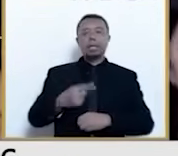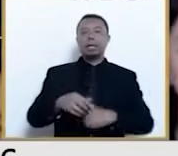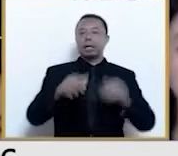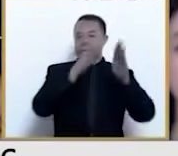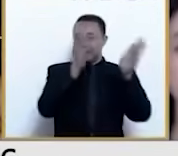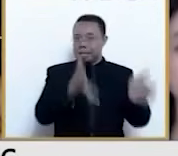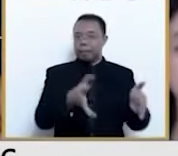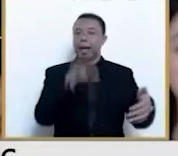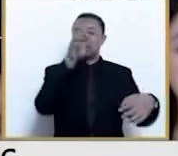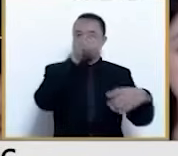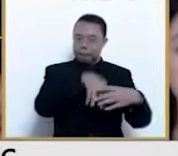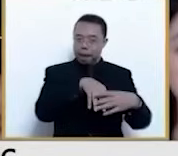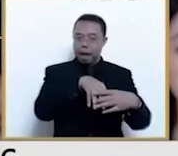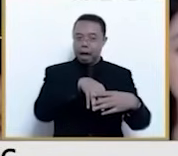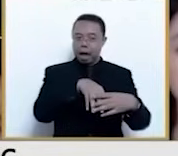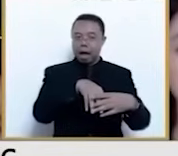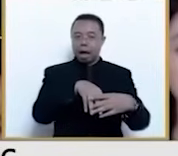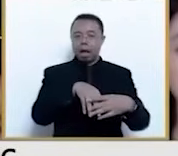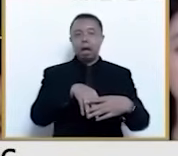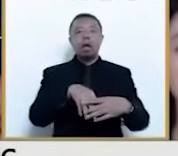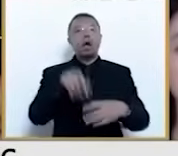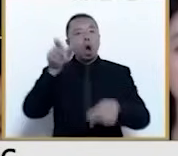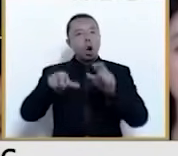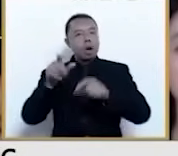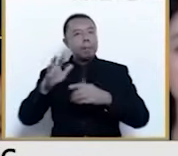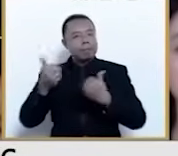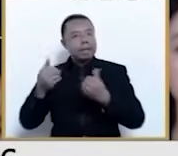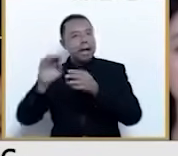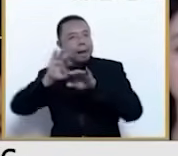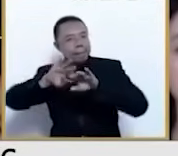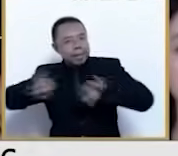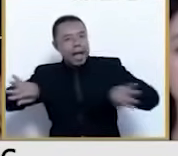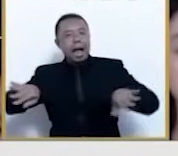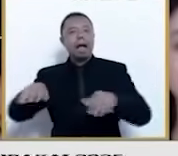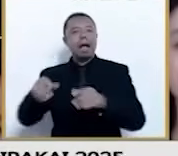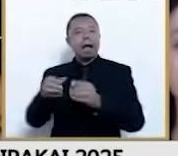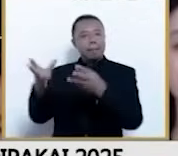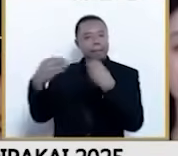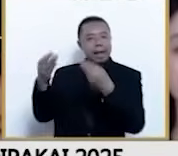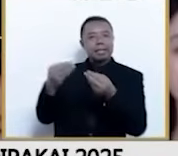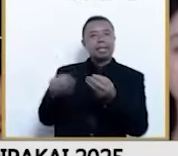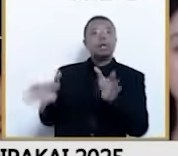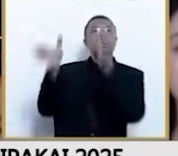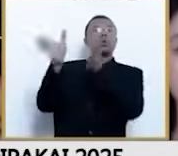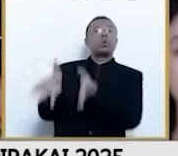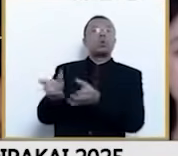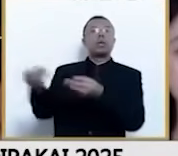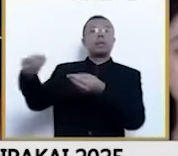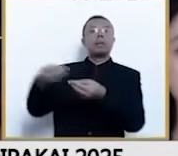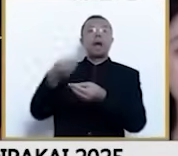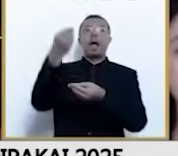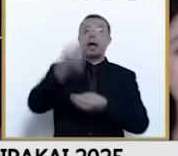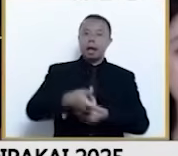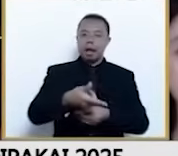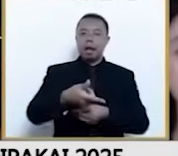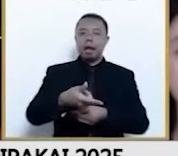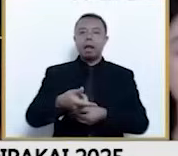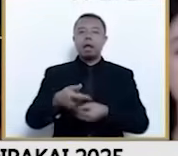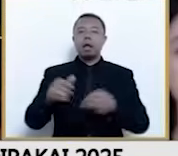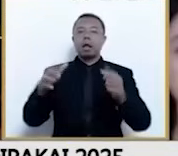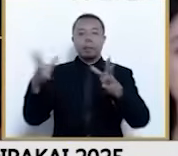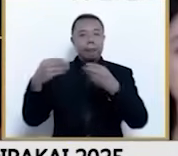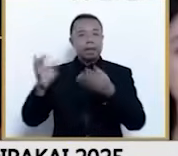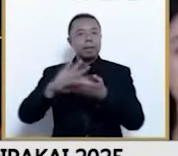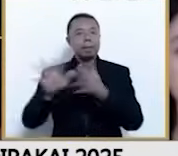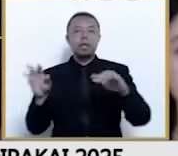negara Banju, orang yang bisa memilah sampah plastik justru diberi uang. Kemasan plastik menjadi